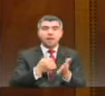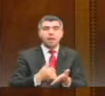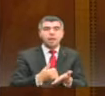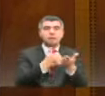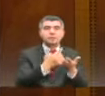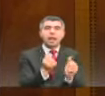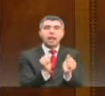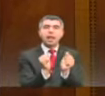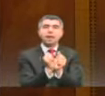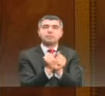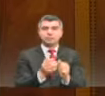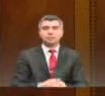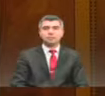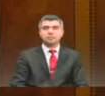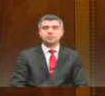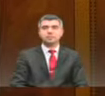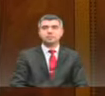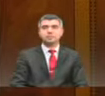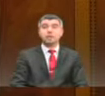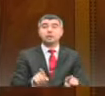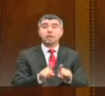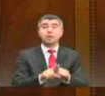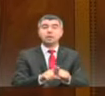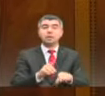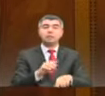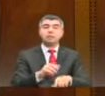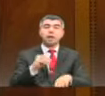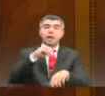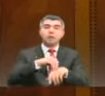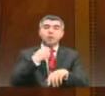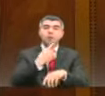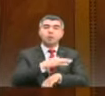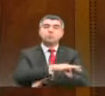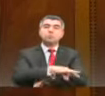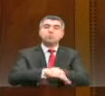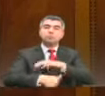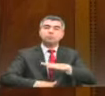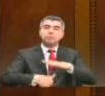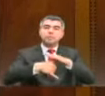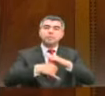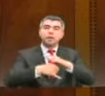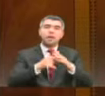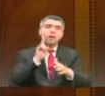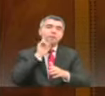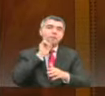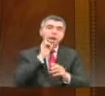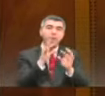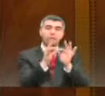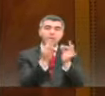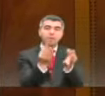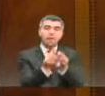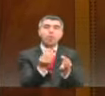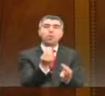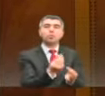الاجتماعية، تفعيل المجلس الاستشاري للأسرة والطفولة، تفعيل السياسة العمومية